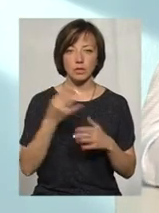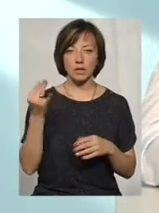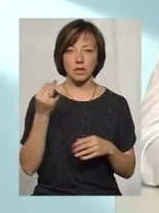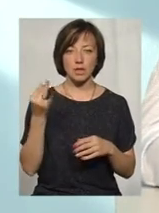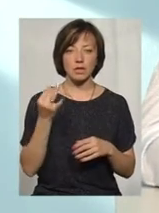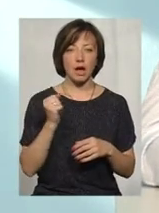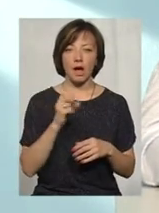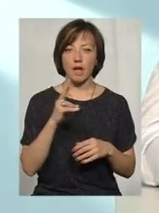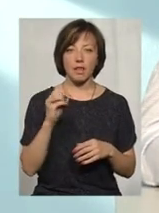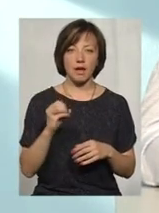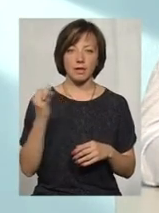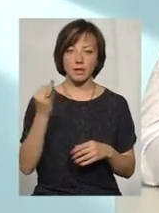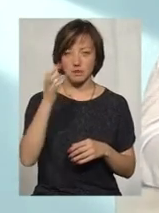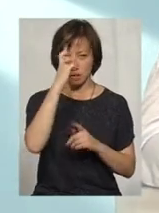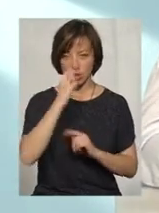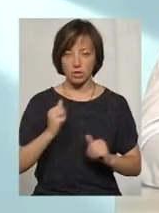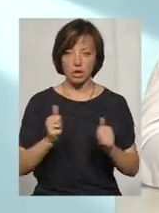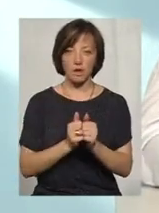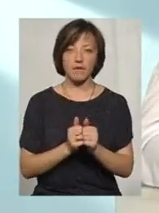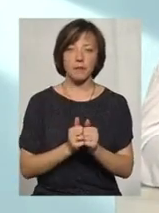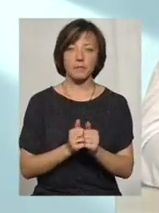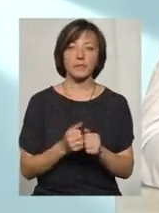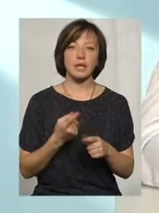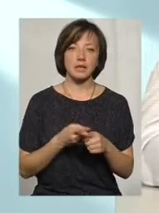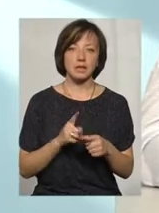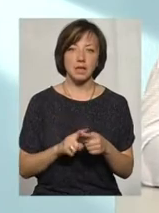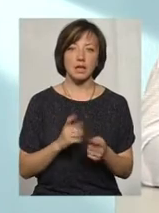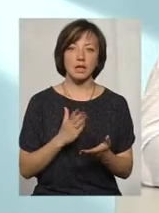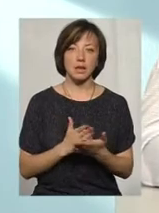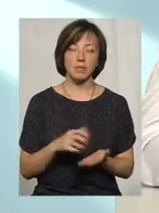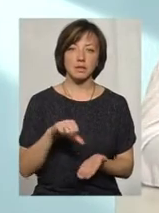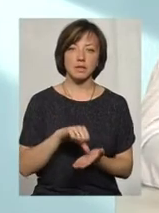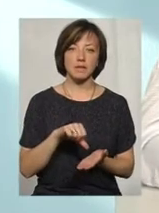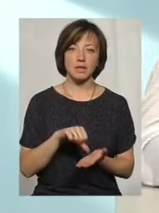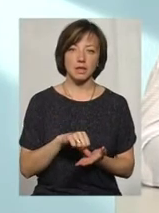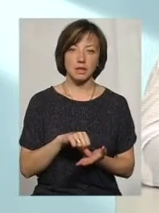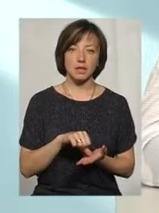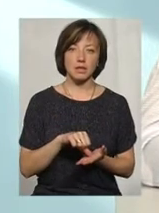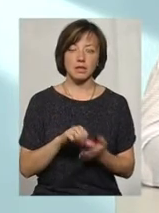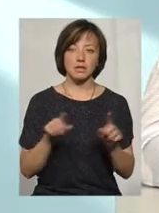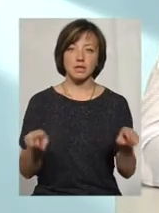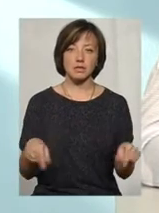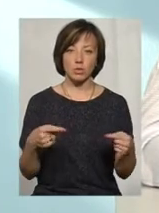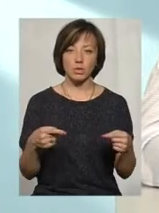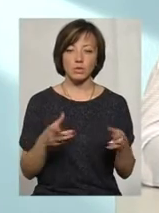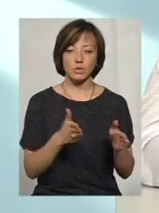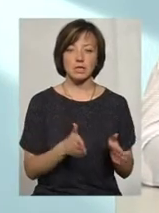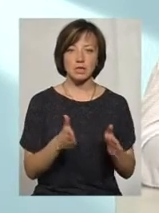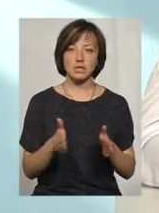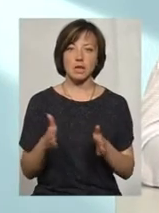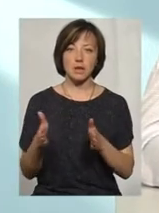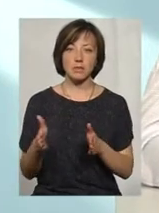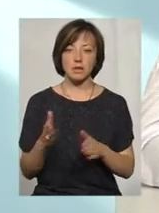а не в інтересах держави. От це є представники, так воно вже створено, і системи от